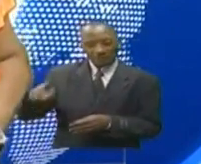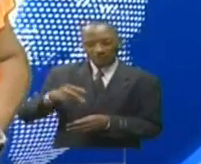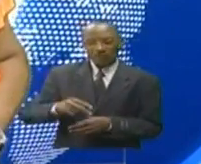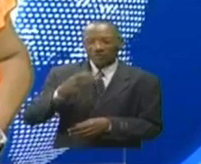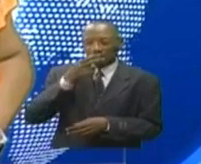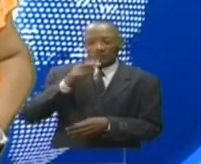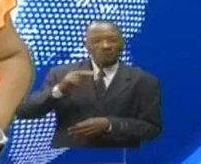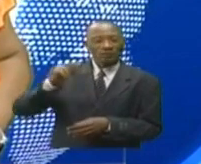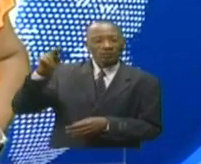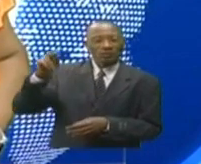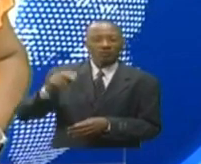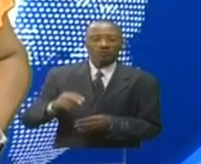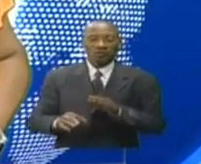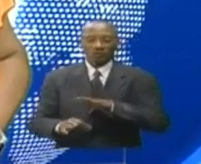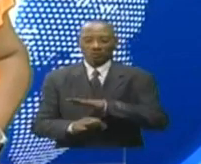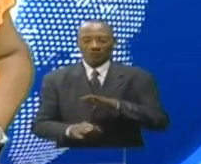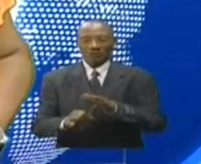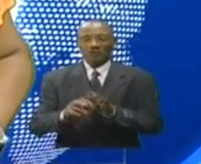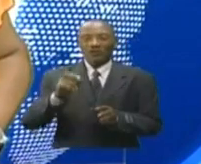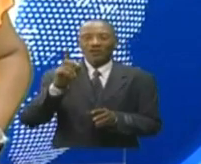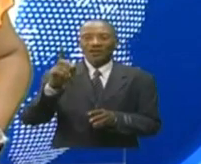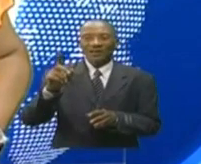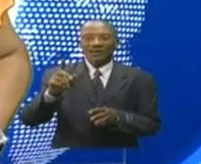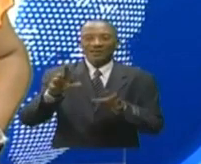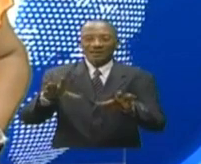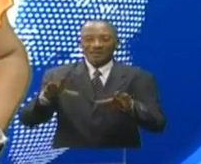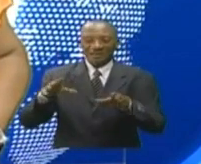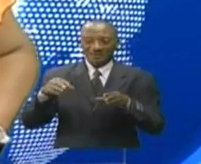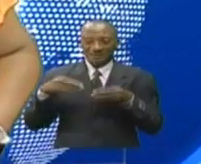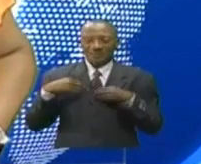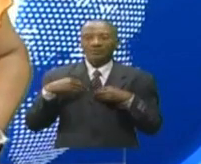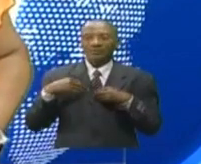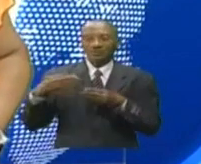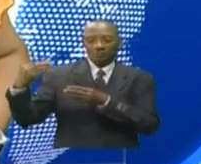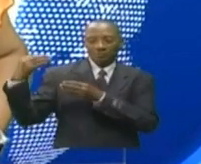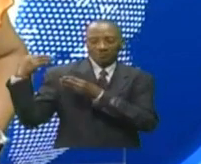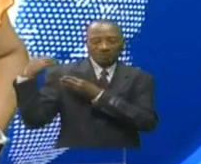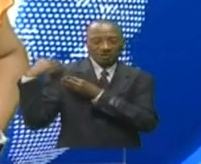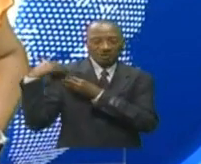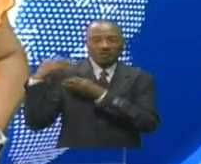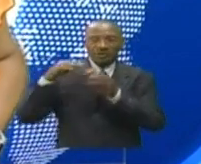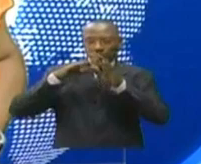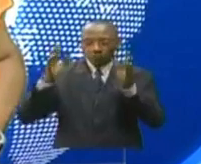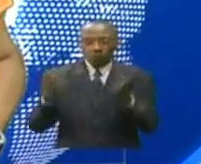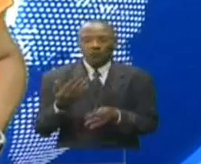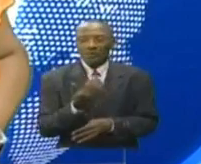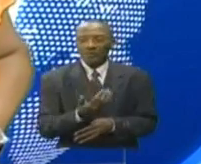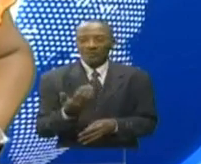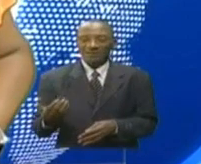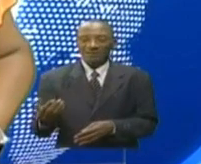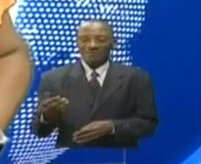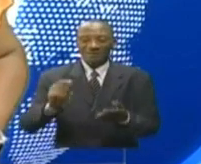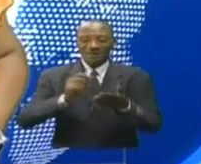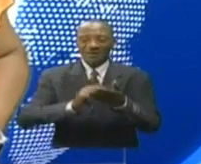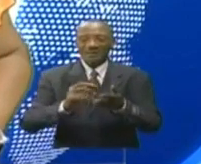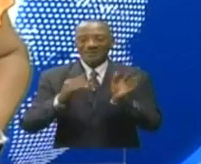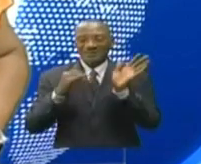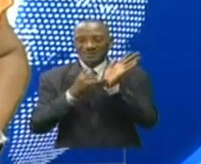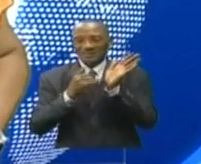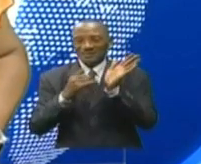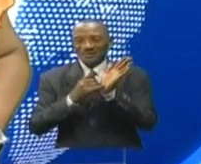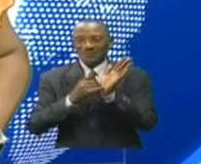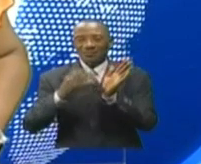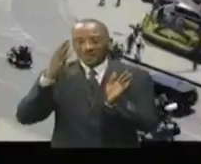la fondation José Mafuala a procédé à la remise des enveloppes pour soutenir les élèves qui n'ont pas réussi à l'examen d'État. Cédric